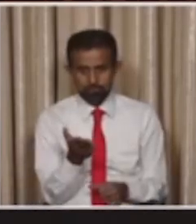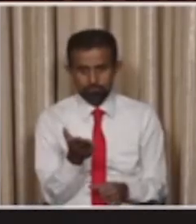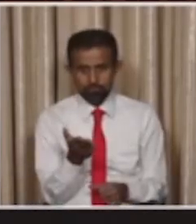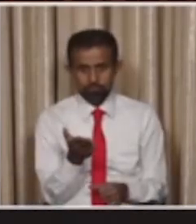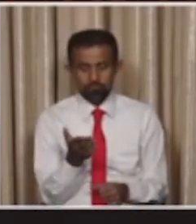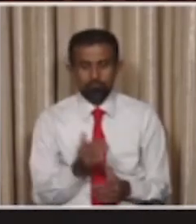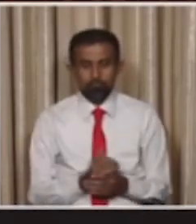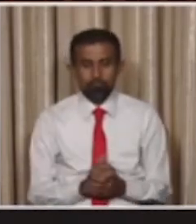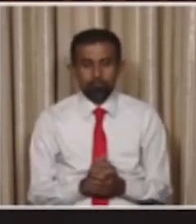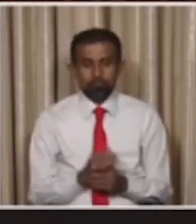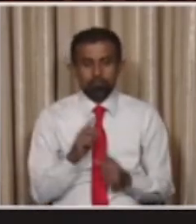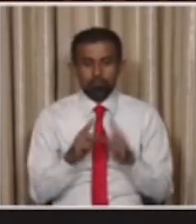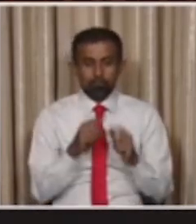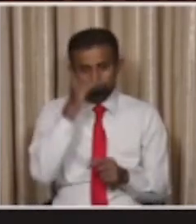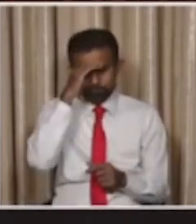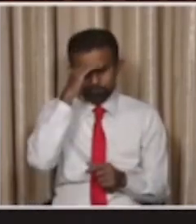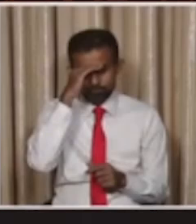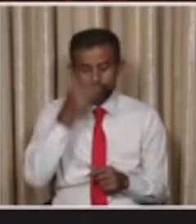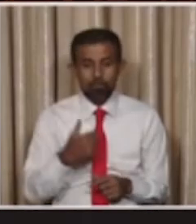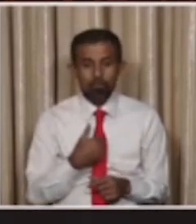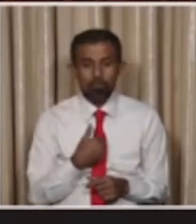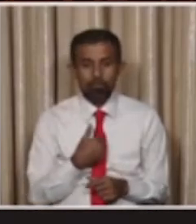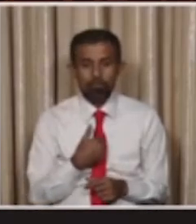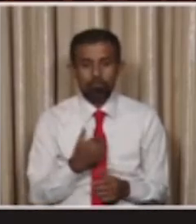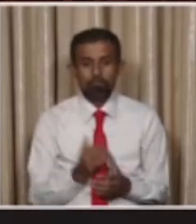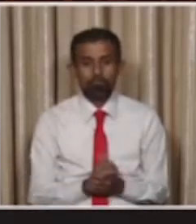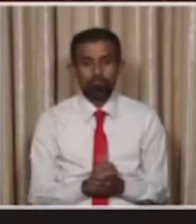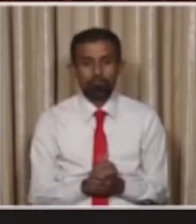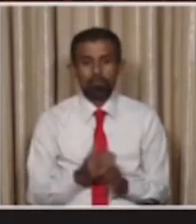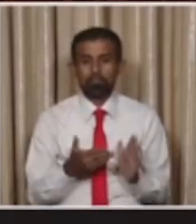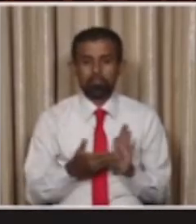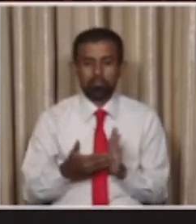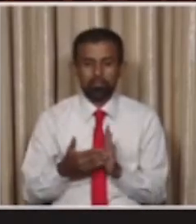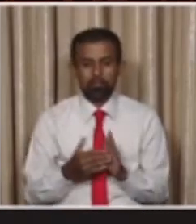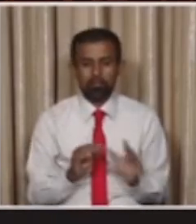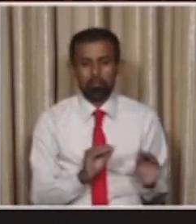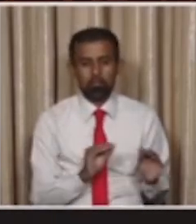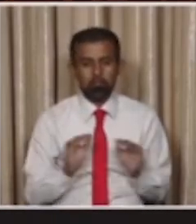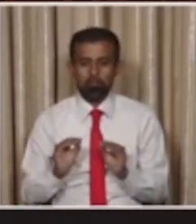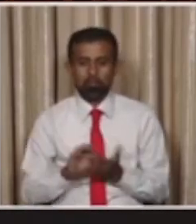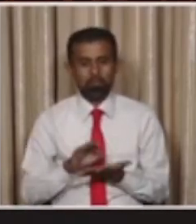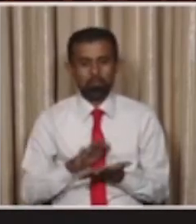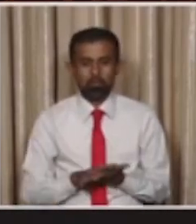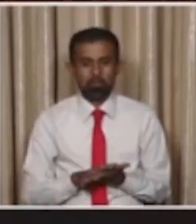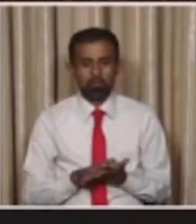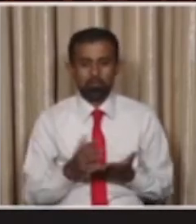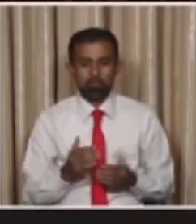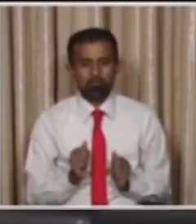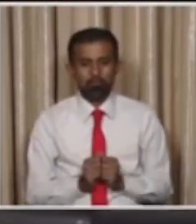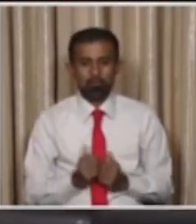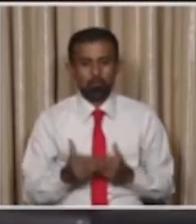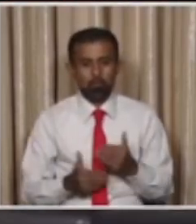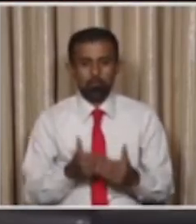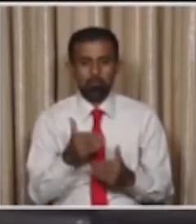ගරු කතානායකතුමනි, අපි දැන් ආපදාවෙන් පස්සේ අවශ්‍ය තීන්දු තීරණ අරගෙන ඒ කටයුතු සිද්ධ